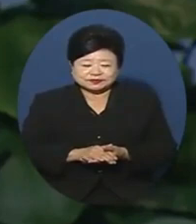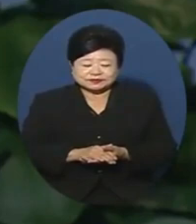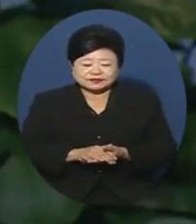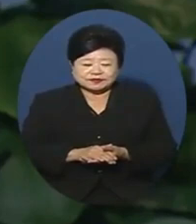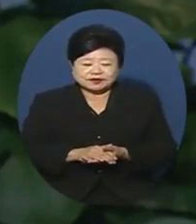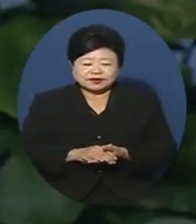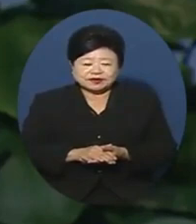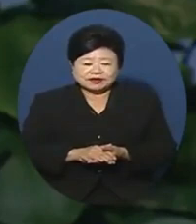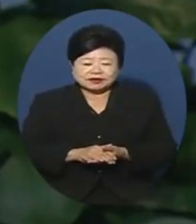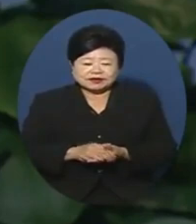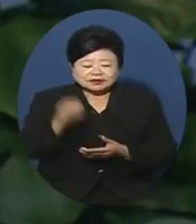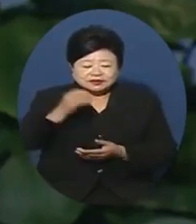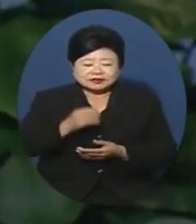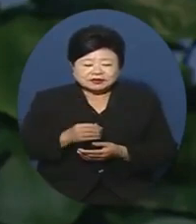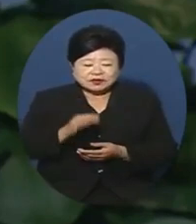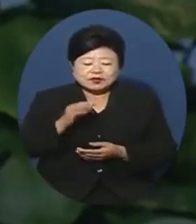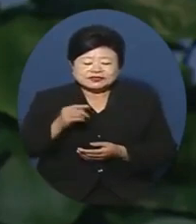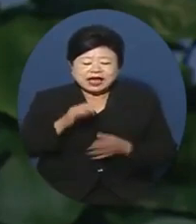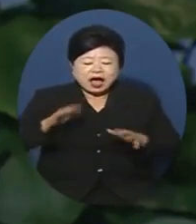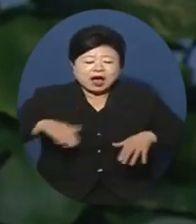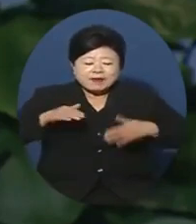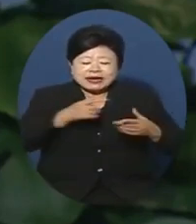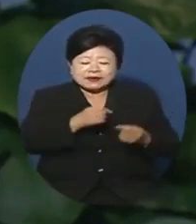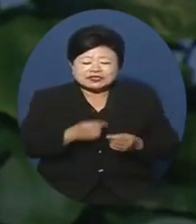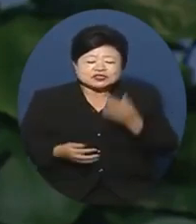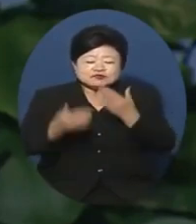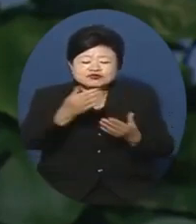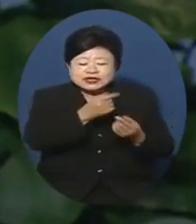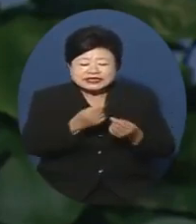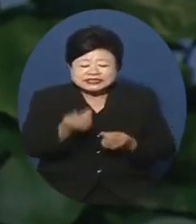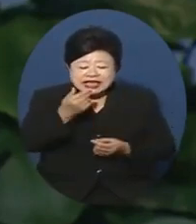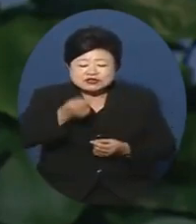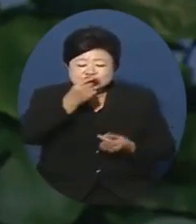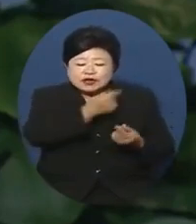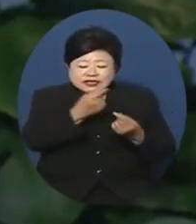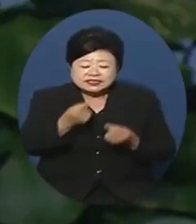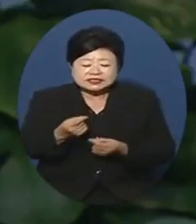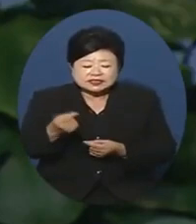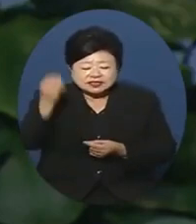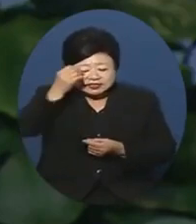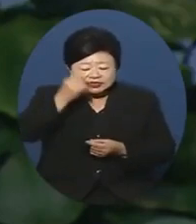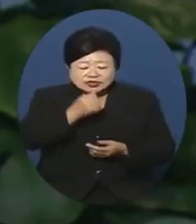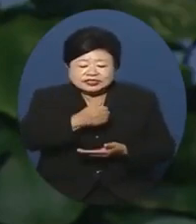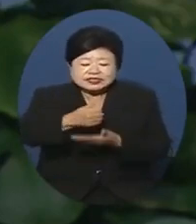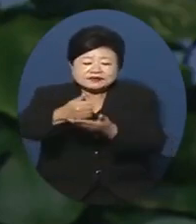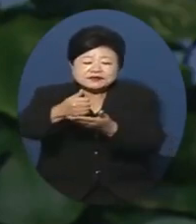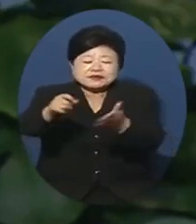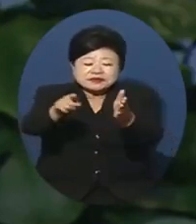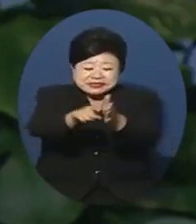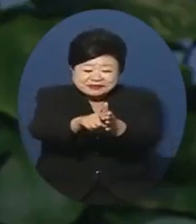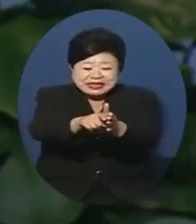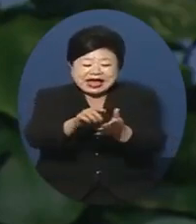성령 보혜사시여 바람같이 불같이 생수같은 성령님 믿습니다.